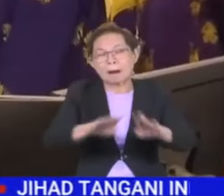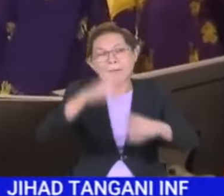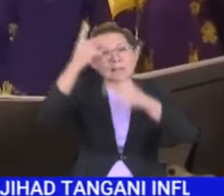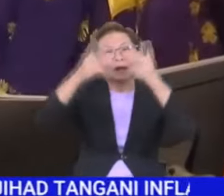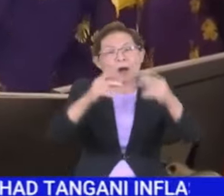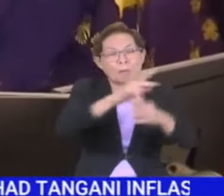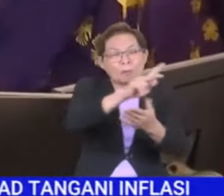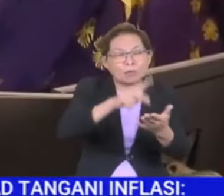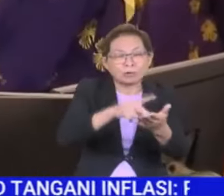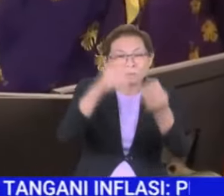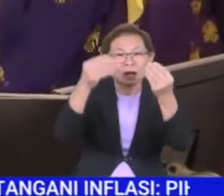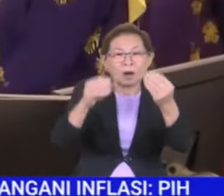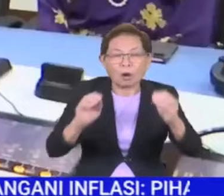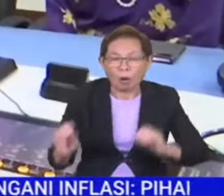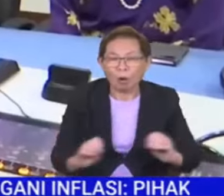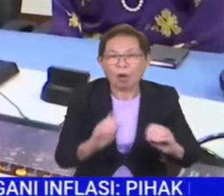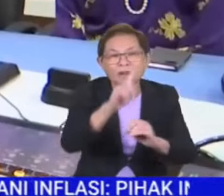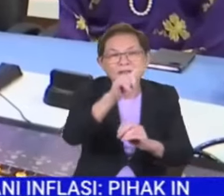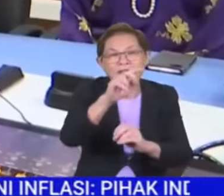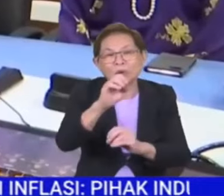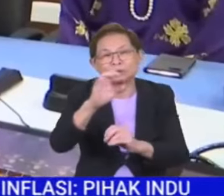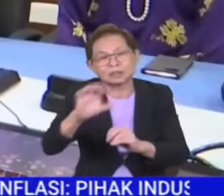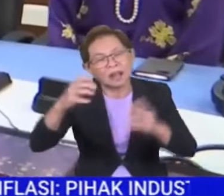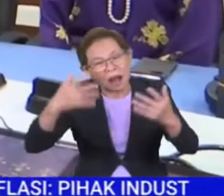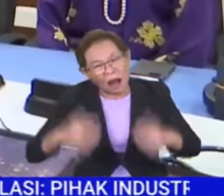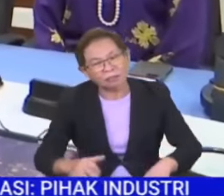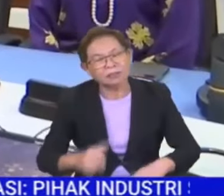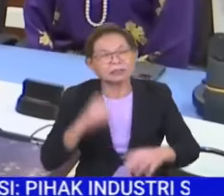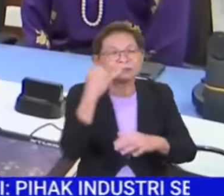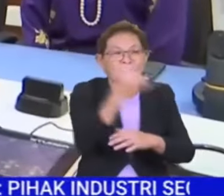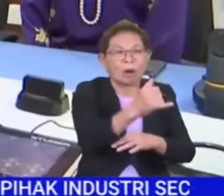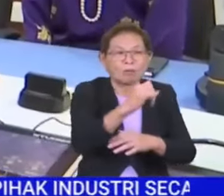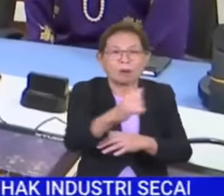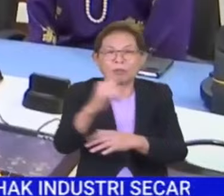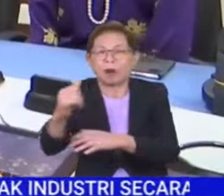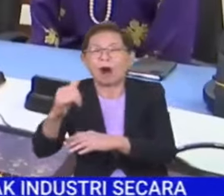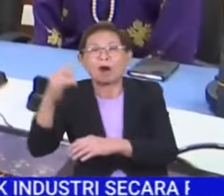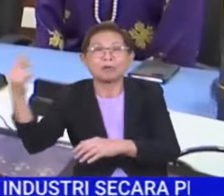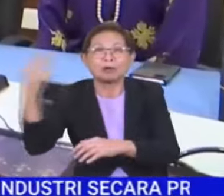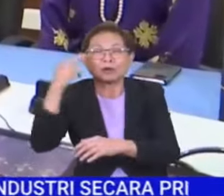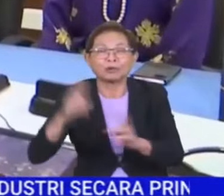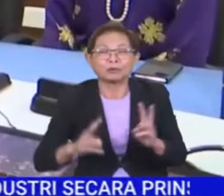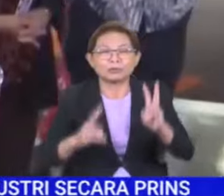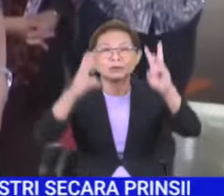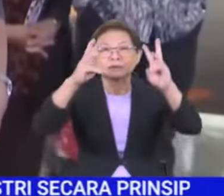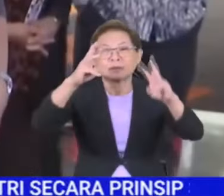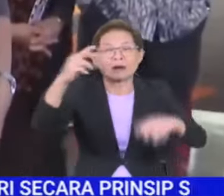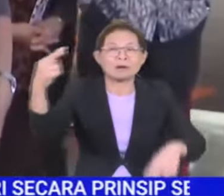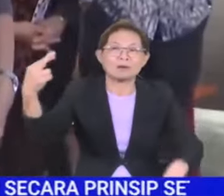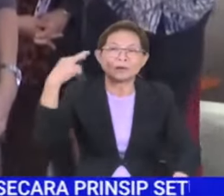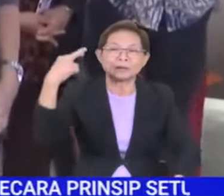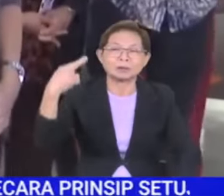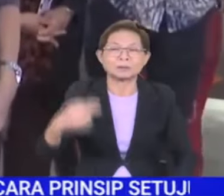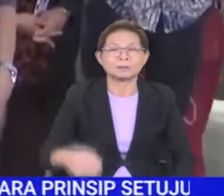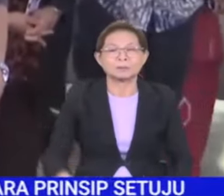pusat operasi siaran TOC sebelum ke konti-konti radio di Wisma Radio.